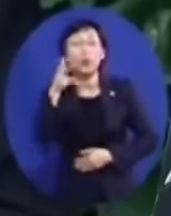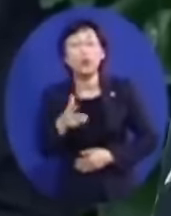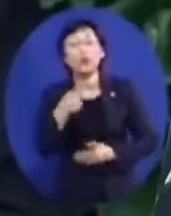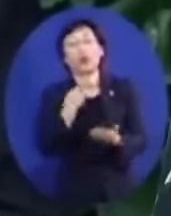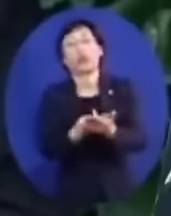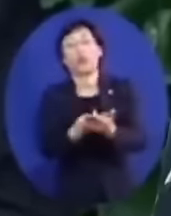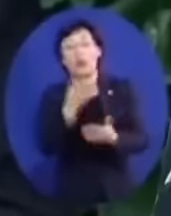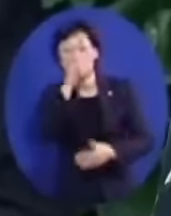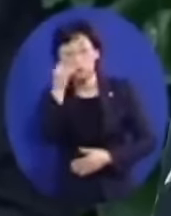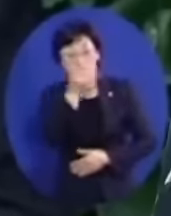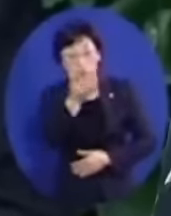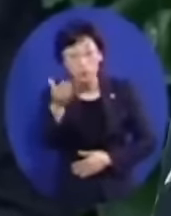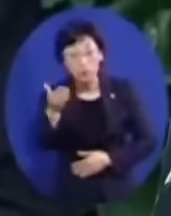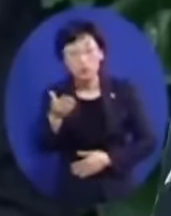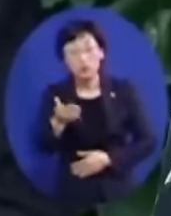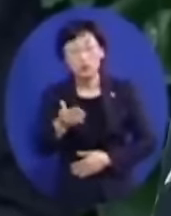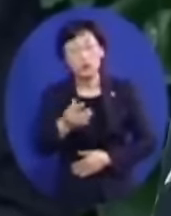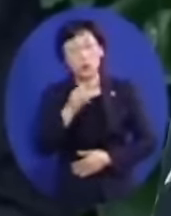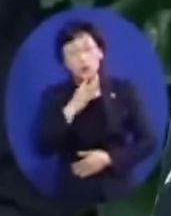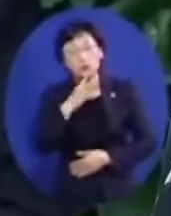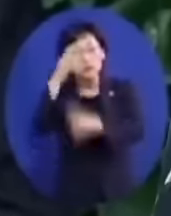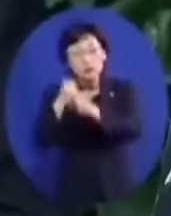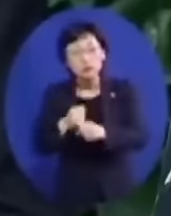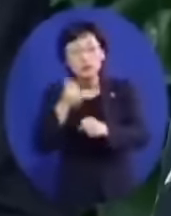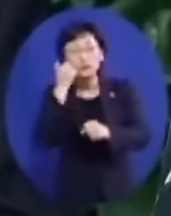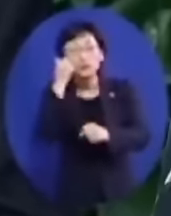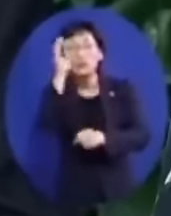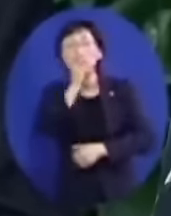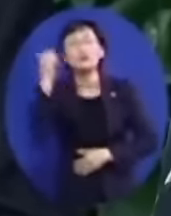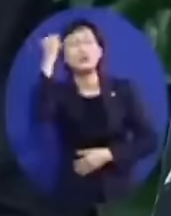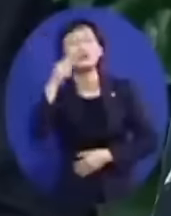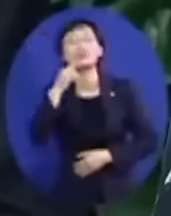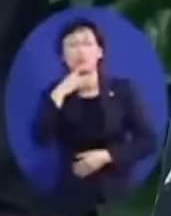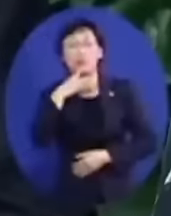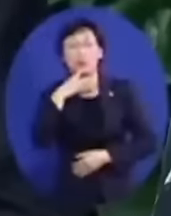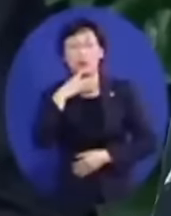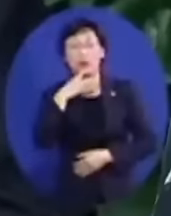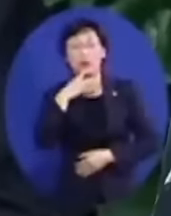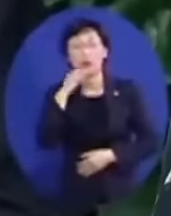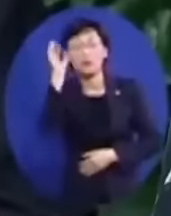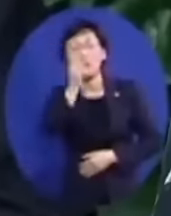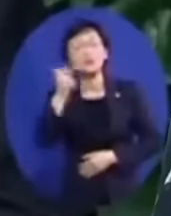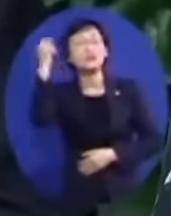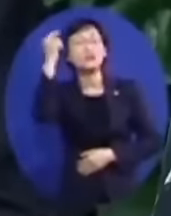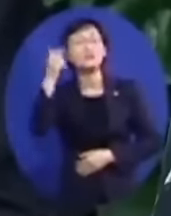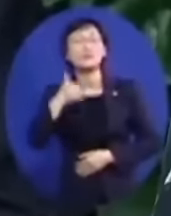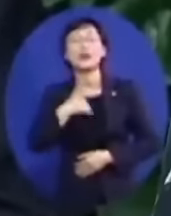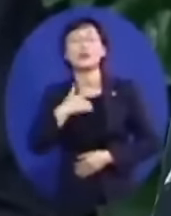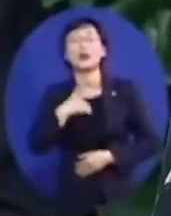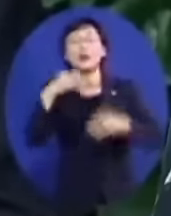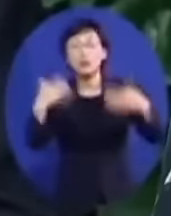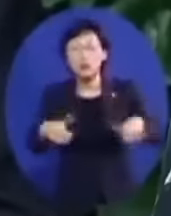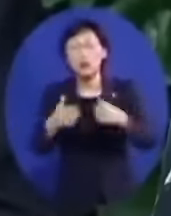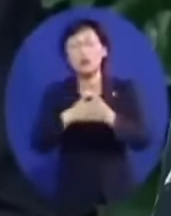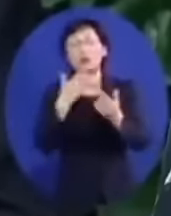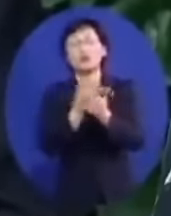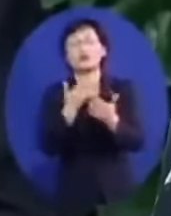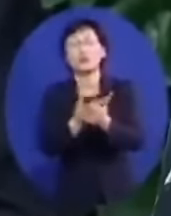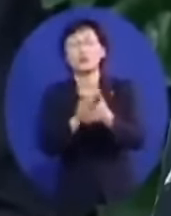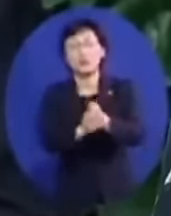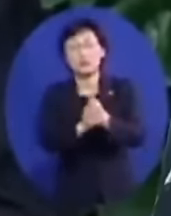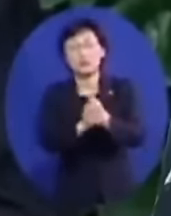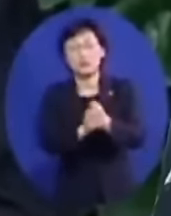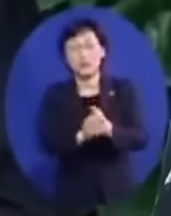어떻게 합니까? 오직 의지할 것은 성령밖에 없습니다. 성령이 나의 연약함을 도와주시기 위해서 와 계시기